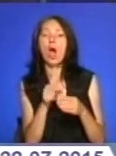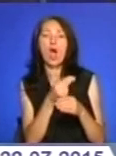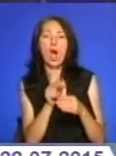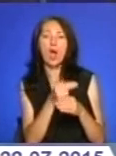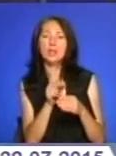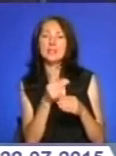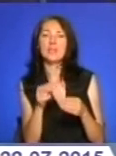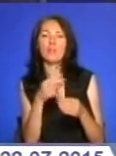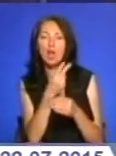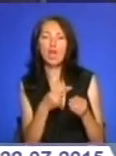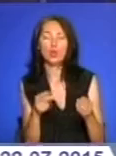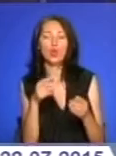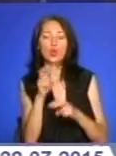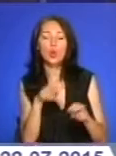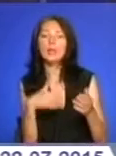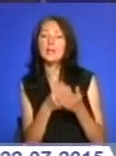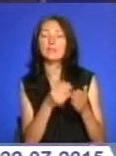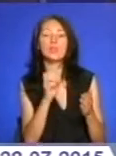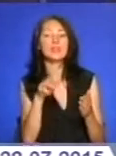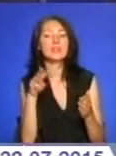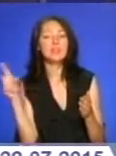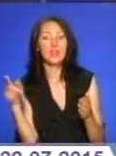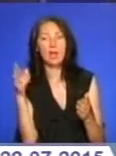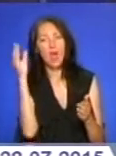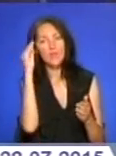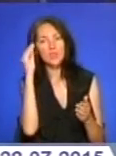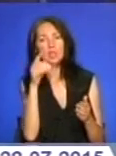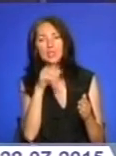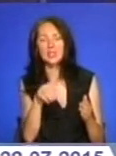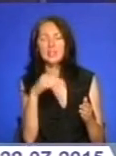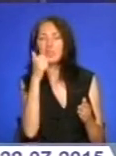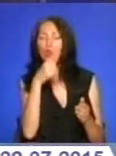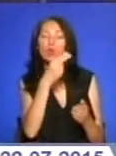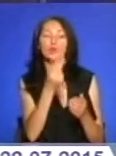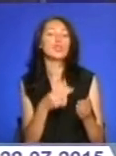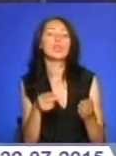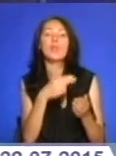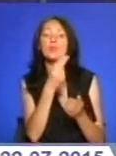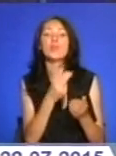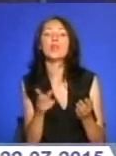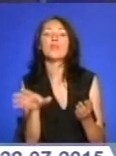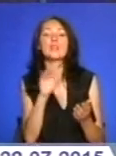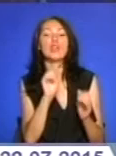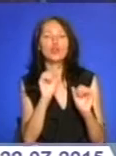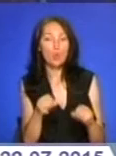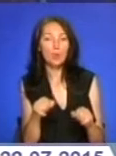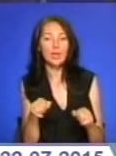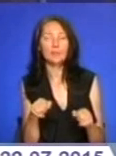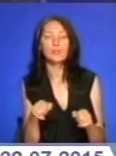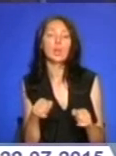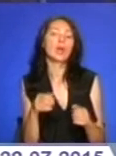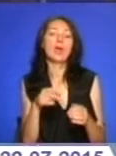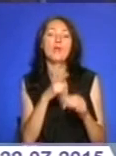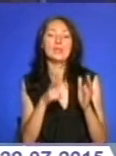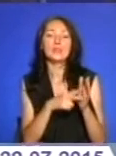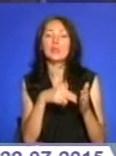вважала, що за тисячі років художники намалювали вже все, що можна. Тож Олеся поринула у творчу задуму на 10 років. 18